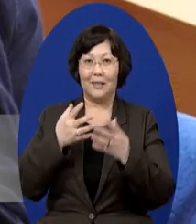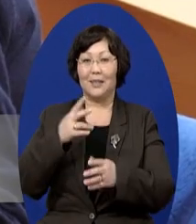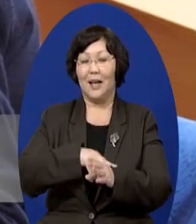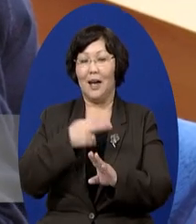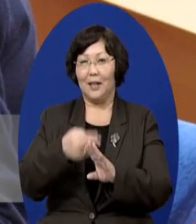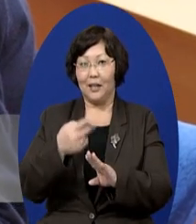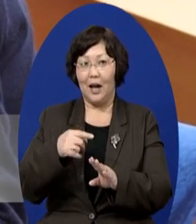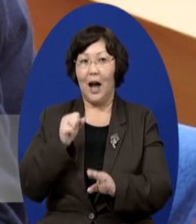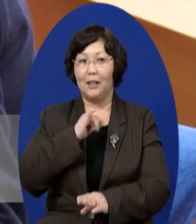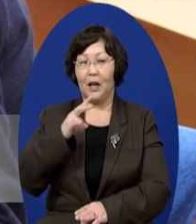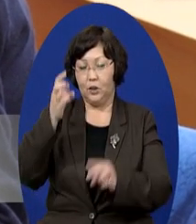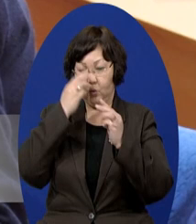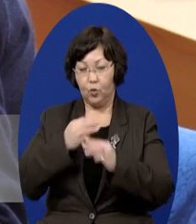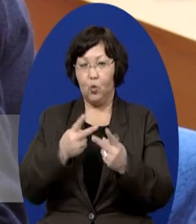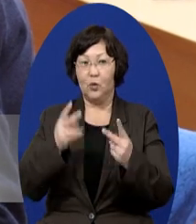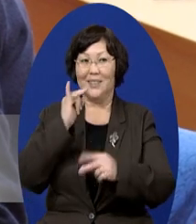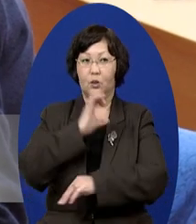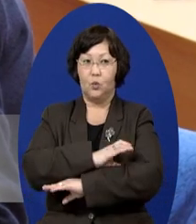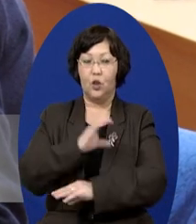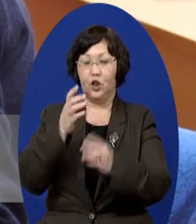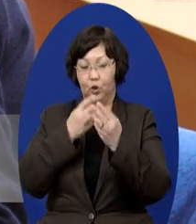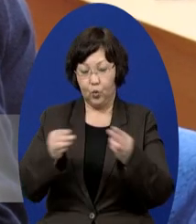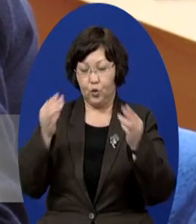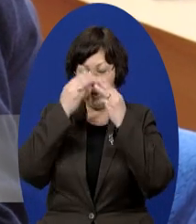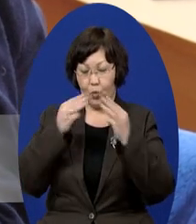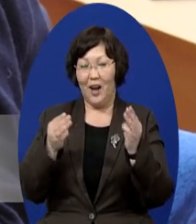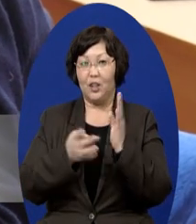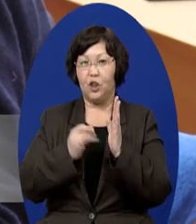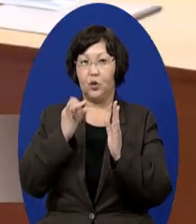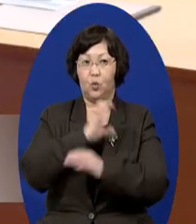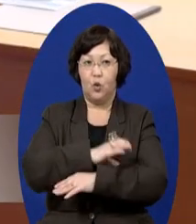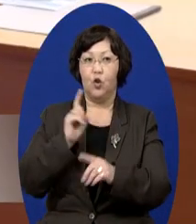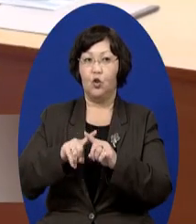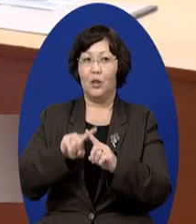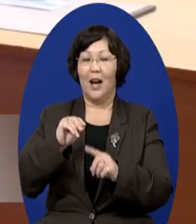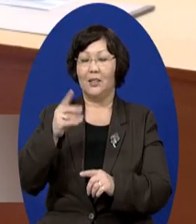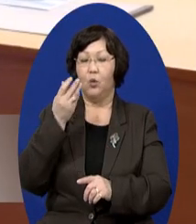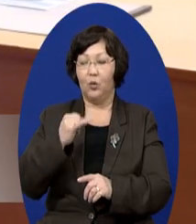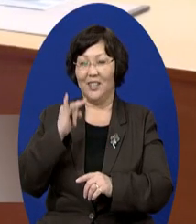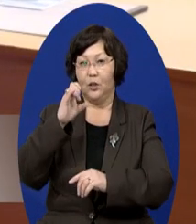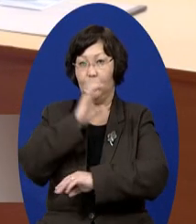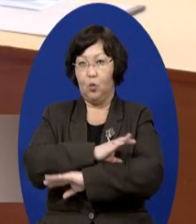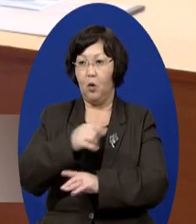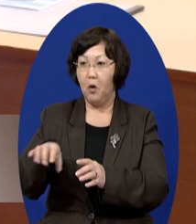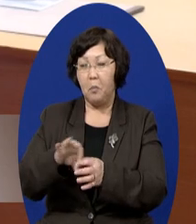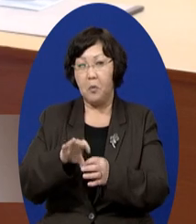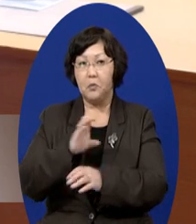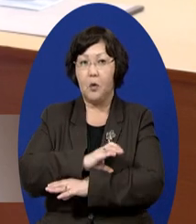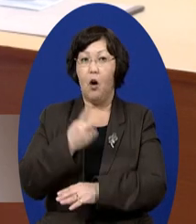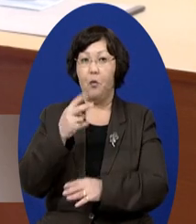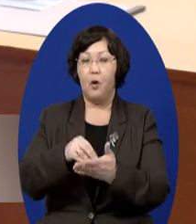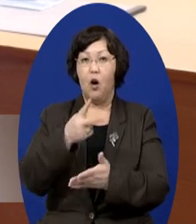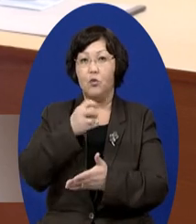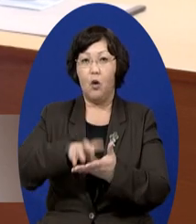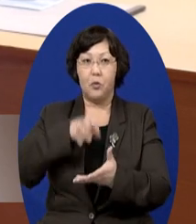ангаахын шинжилгээ ухааны үндэсний их сургууль, шинжилгээ ухаан технологийн их сургууль болон хөдөө аж ахуйн их сургуулийн харьяа сургуульд одоогоор 2200 орчим